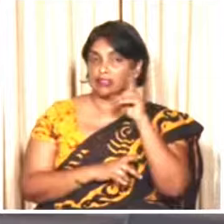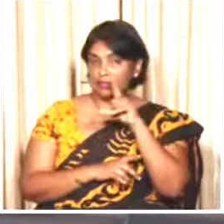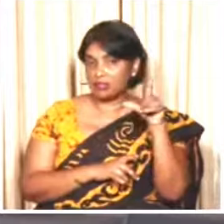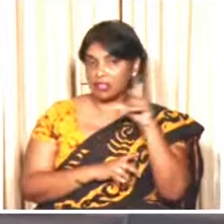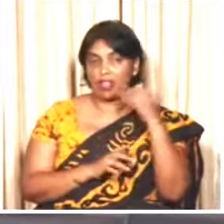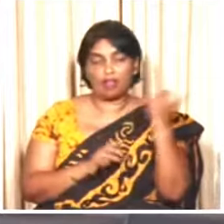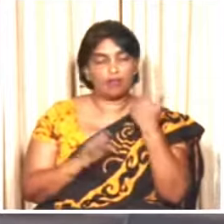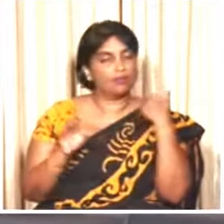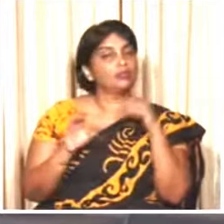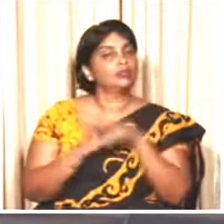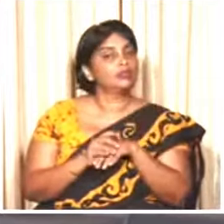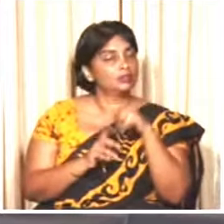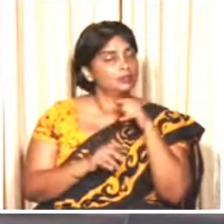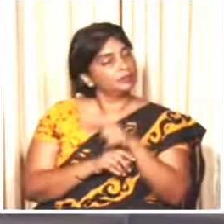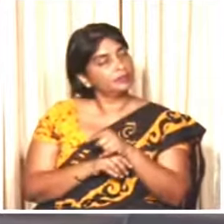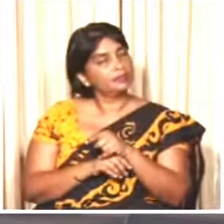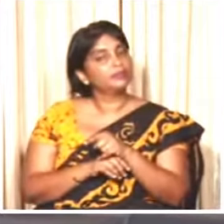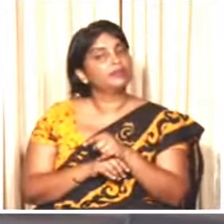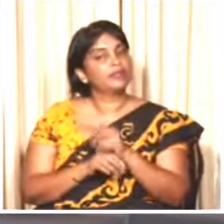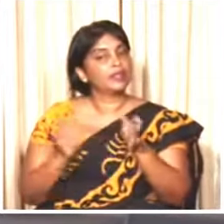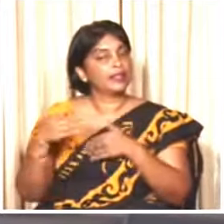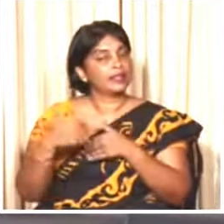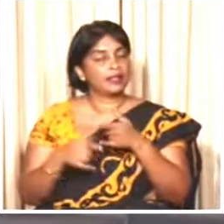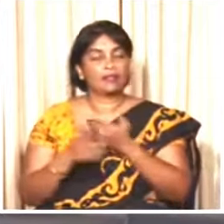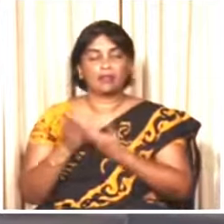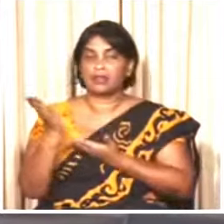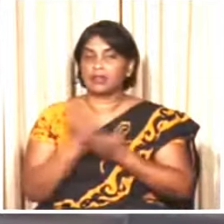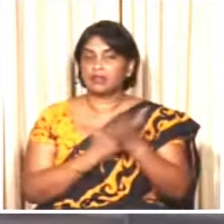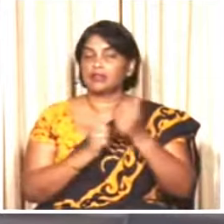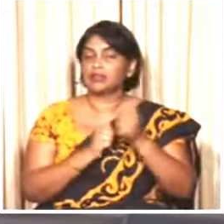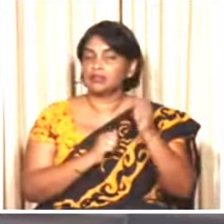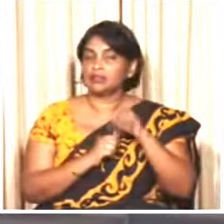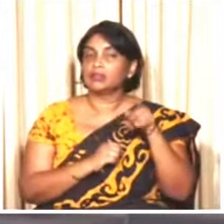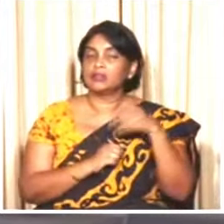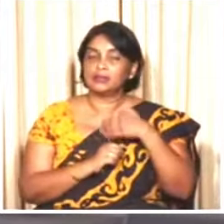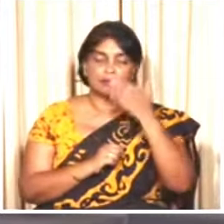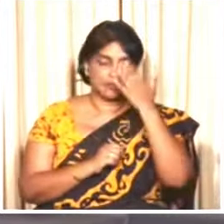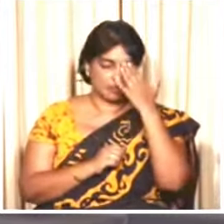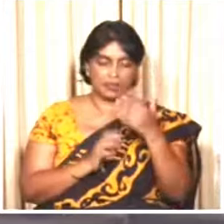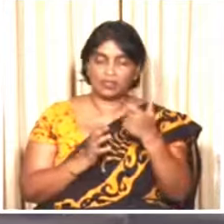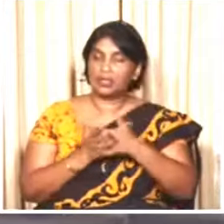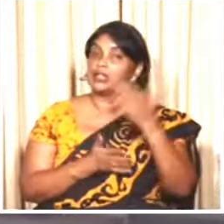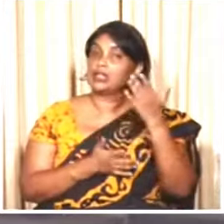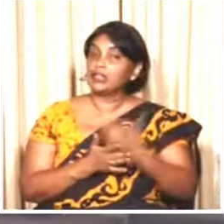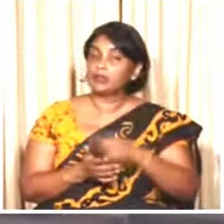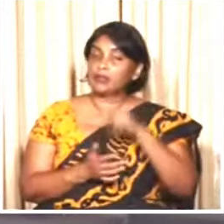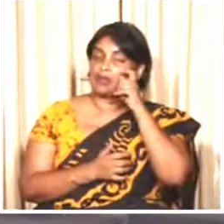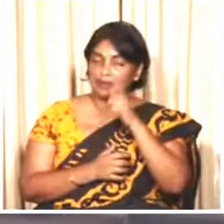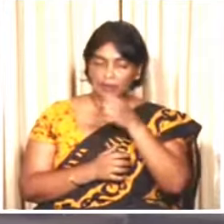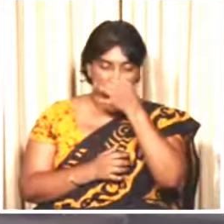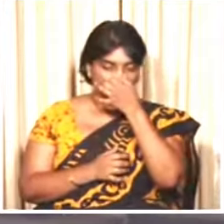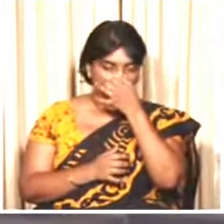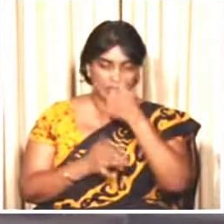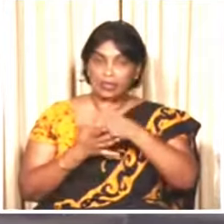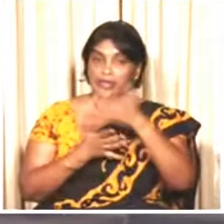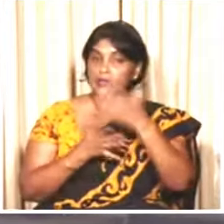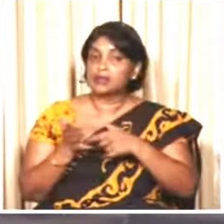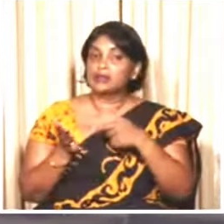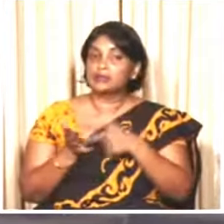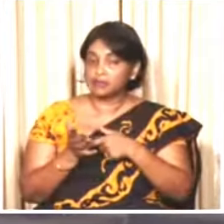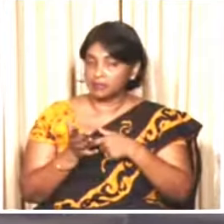ගෙනල්ලා ඒක තමයි කැබිනට්ුවට ගිහිල්ලා ගෙනවා. ඉතින් කරුණා කරලා හැන්සඩ් එක බලන්න. හැන්සඩ්